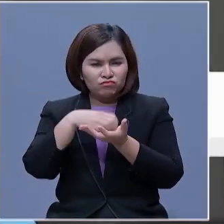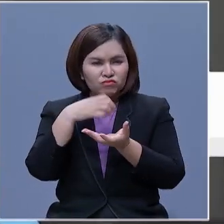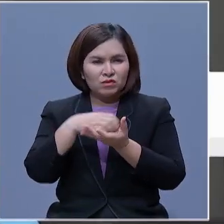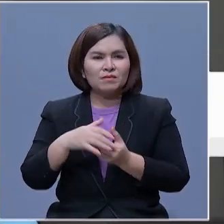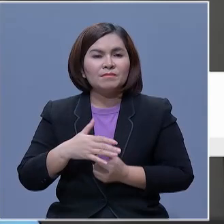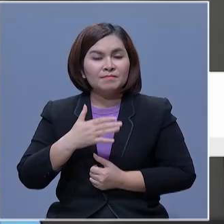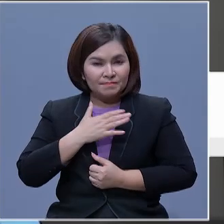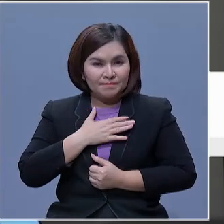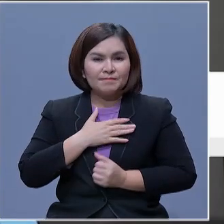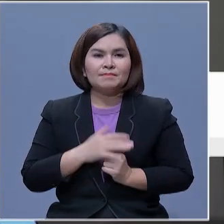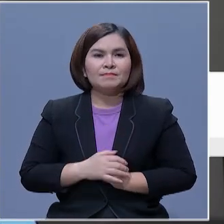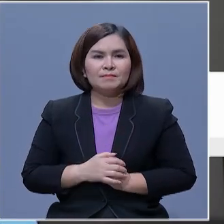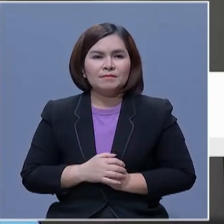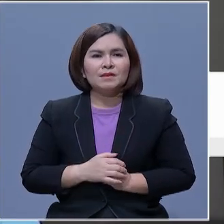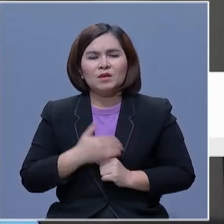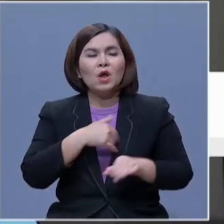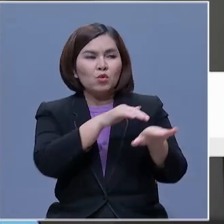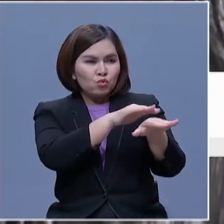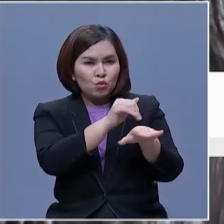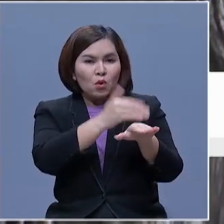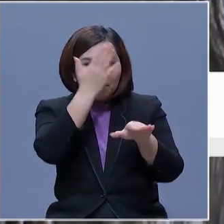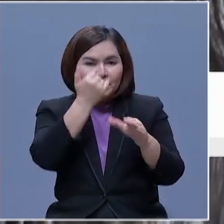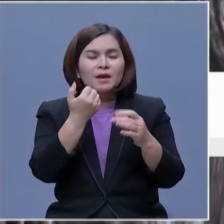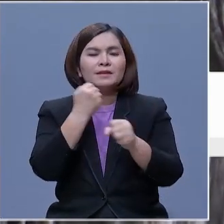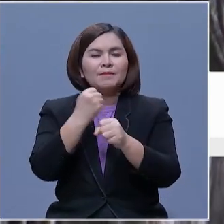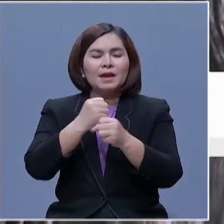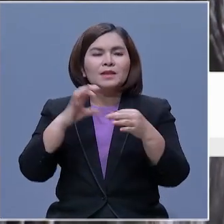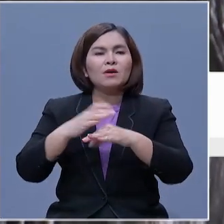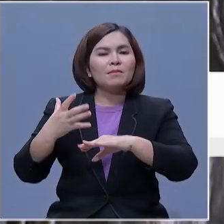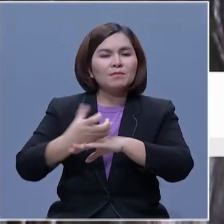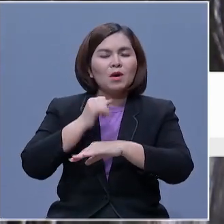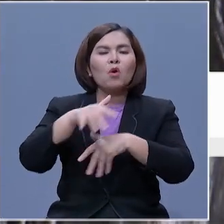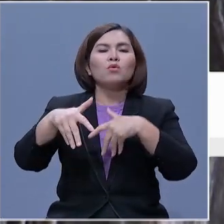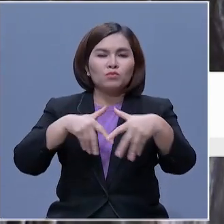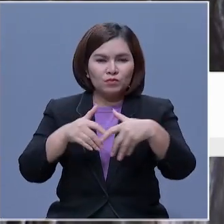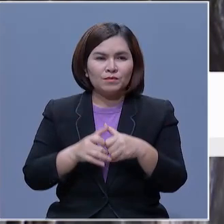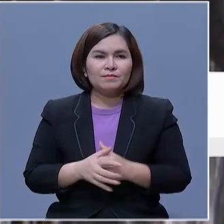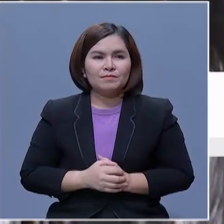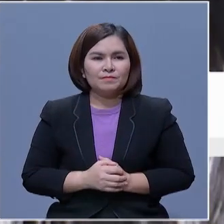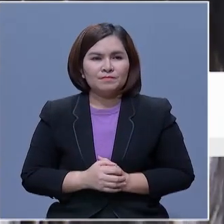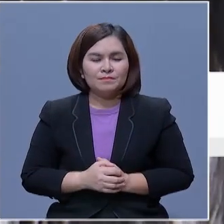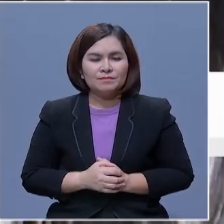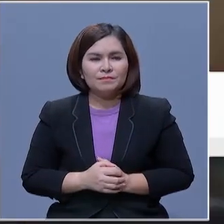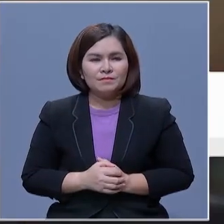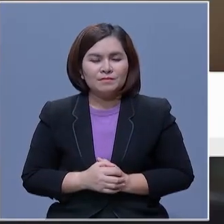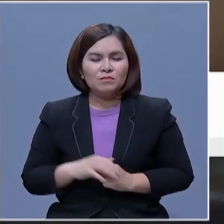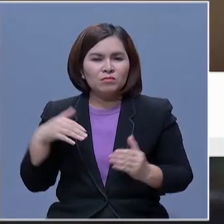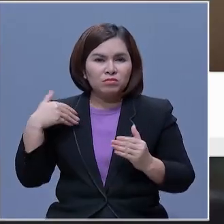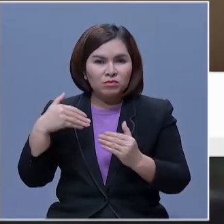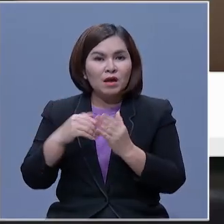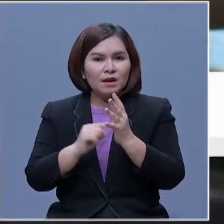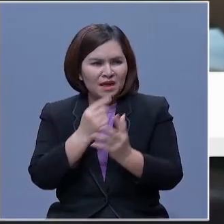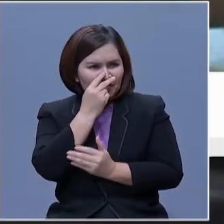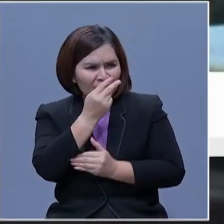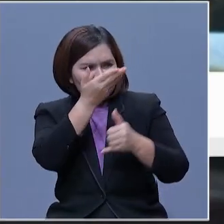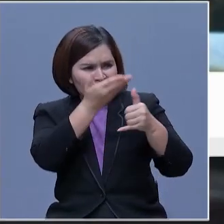ผมนั่นแหละเป็นคนชวนเขาให้เข้ามาในวงการการเมืองท้องถิ่นเองทีนี้ไปๆมาๆเนี่ยพอ